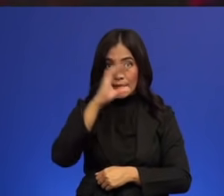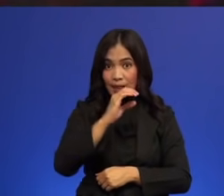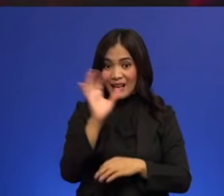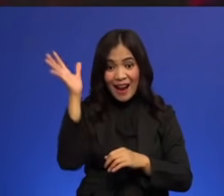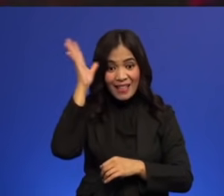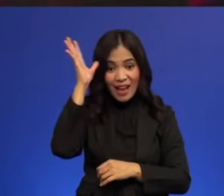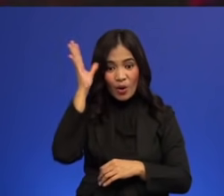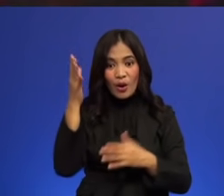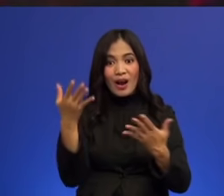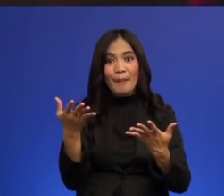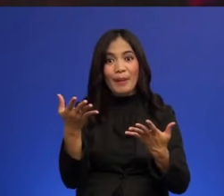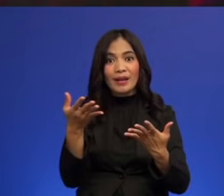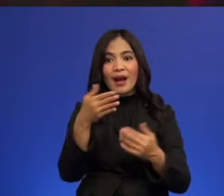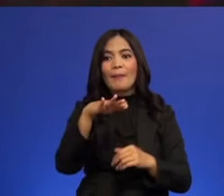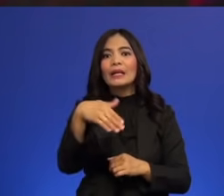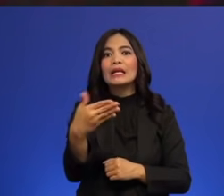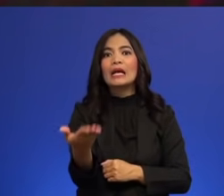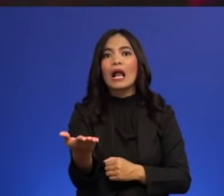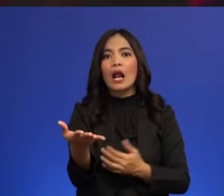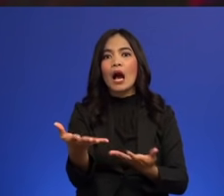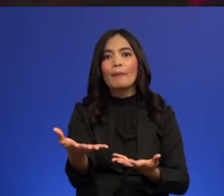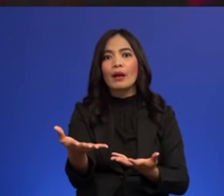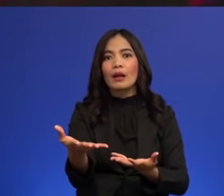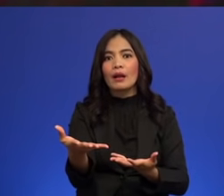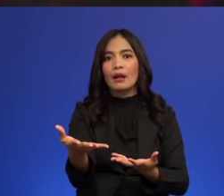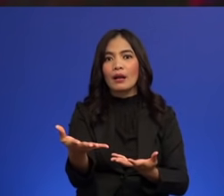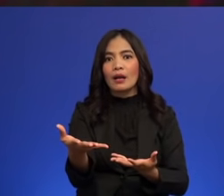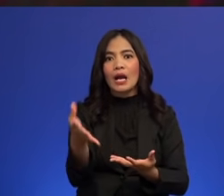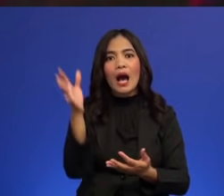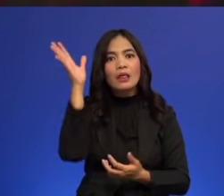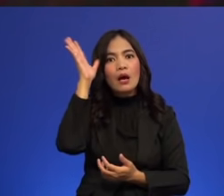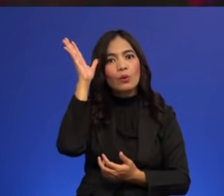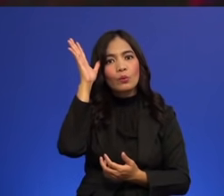kita menutup mata, kapan kita meninggal dunia.